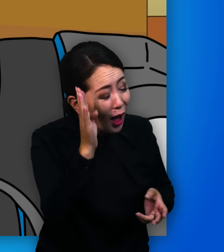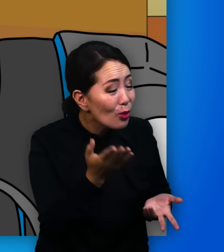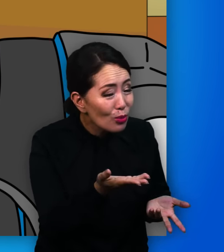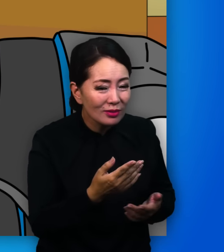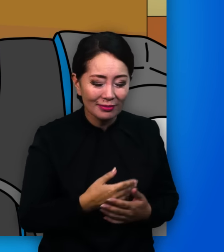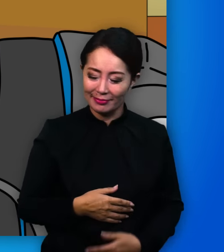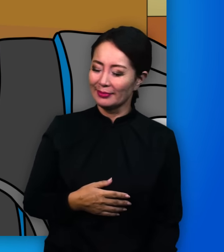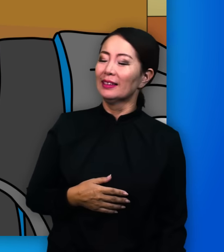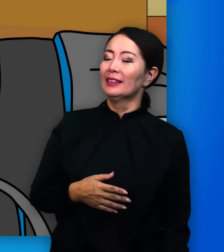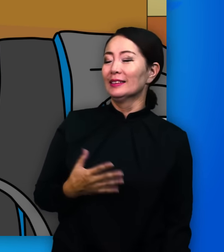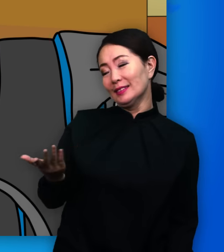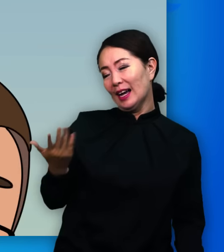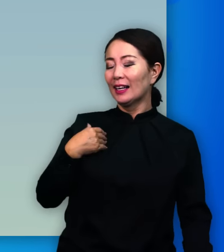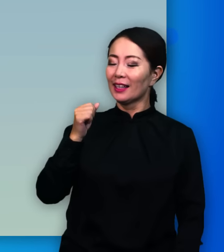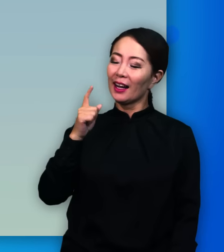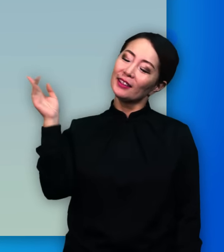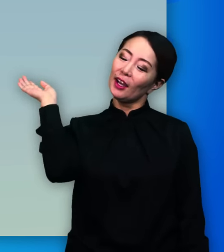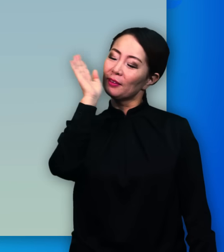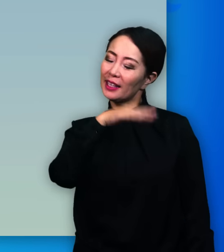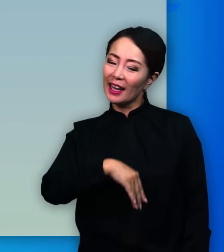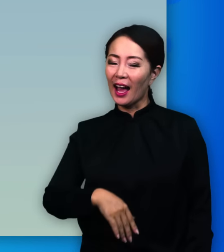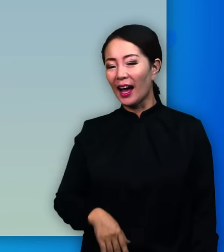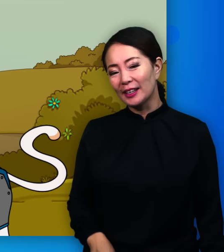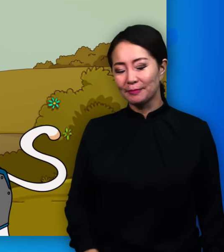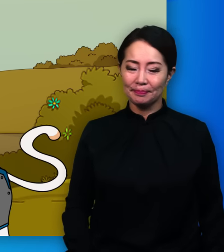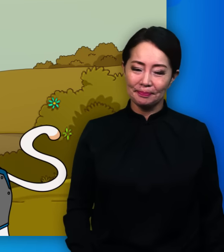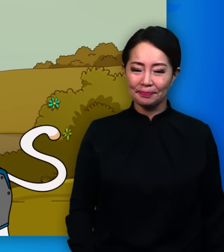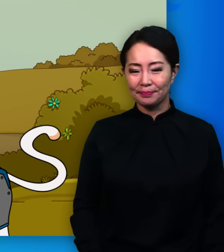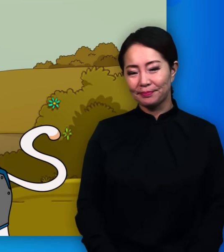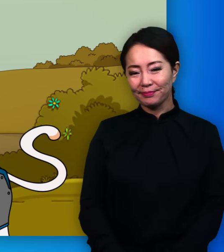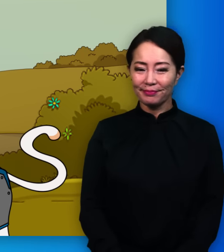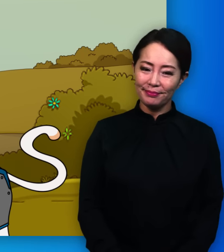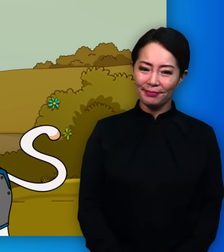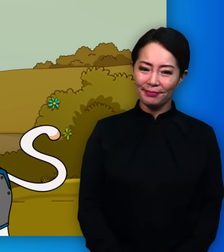Өөг нэх гоё ааштай ах юм те. Тэгэд бас дээрэс нь бүр амар орчин үеийн яриатай.